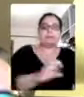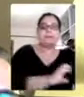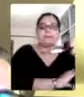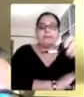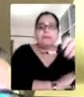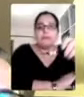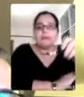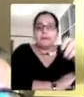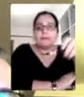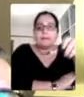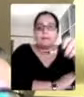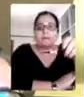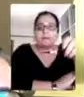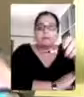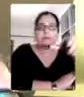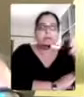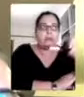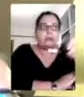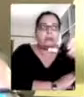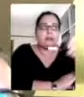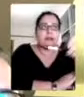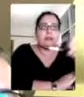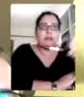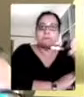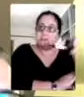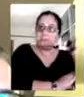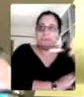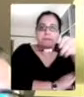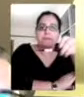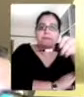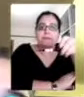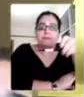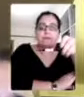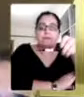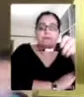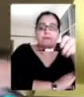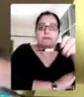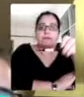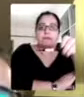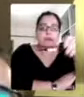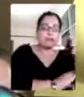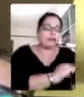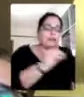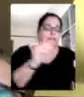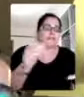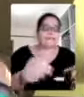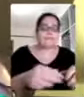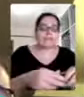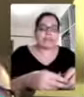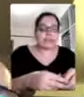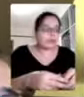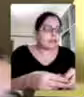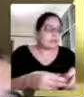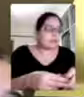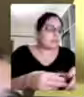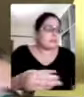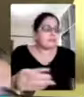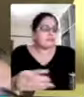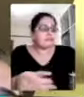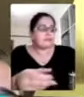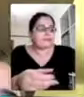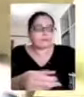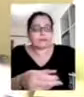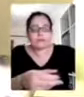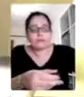orada söylesin bize. İşte bunun içinde çelik tank vardır, yoktur, bilmem nedir, kalitelidir, bilmem nedir. Hani ben çakmaktan ne Vallahi kadar çok iyi